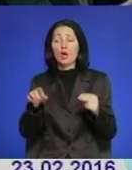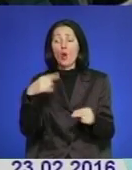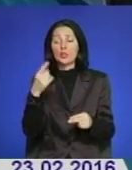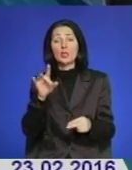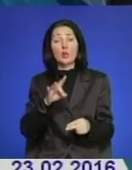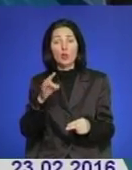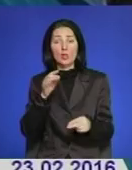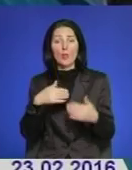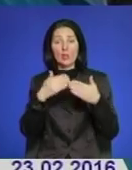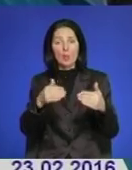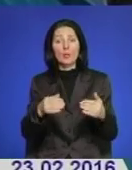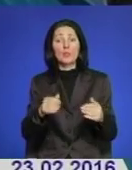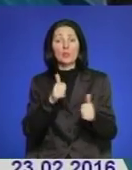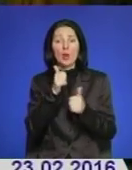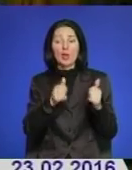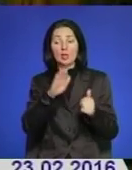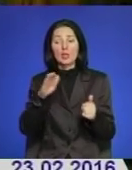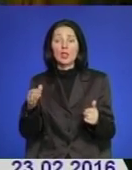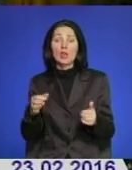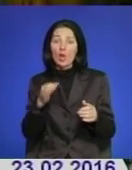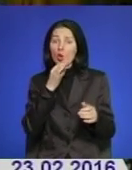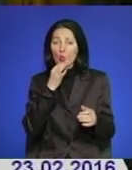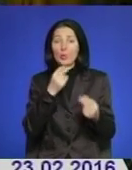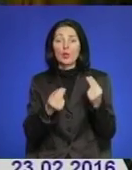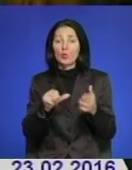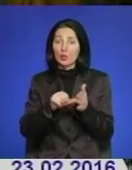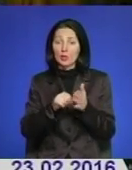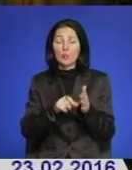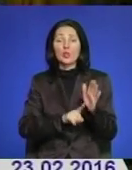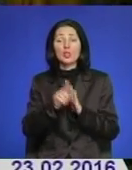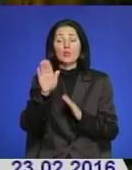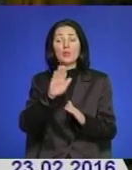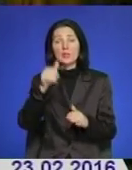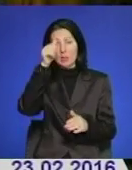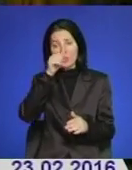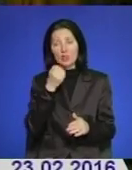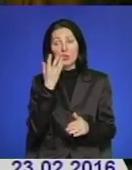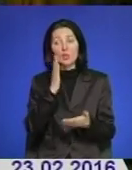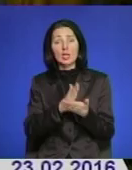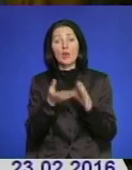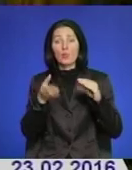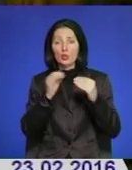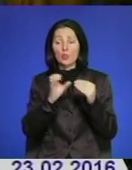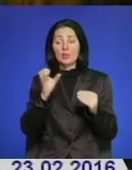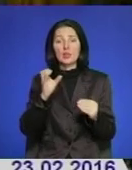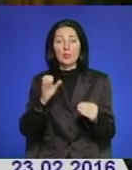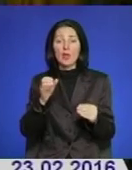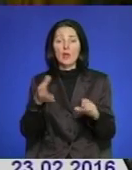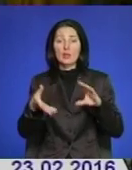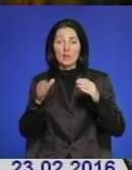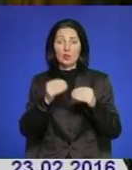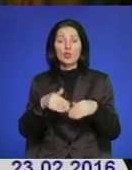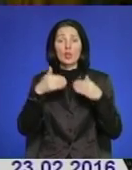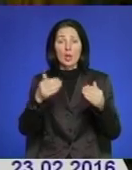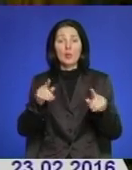діти залюбки беруть у ній участь. Починаючи вже з вересня місяця, коли підведені підсумки серпневого заключного етапу,